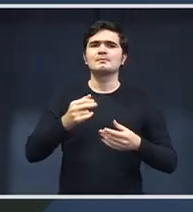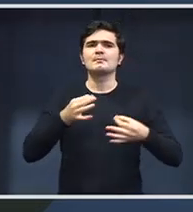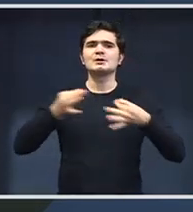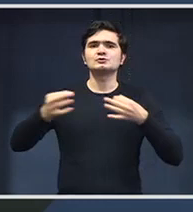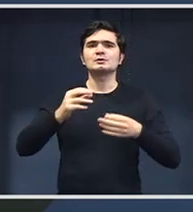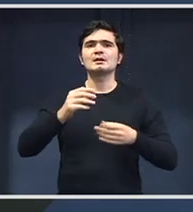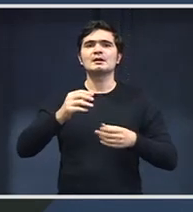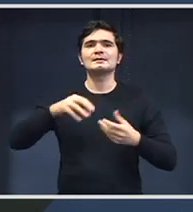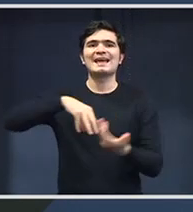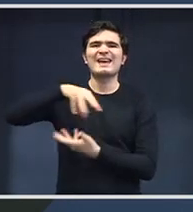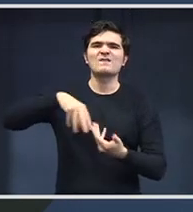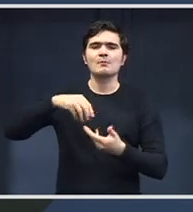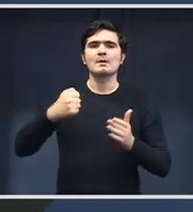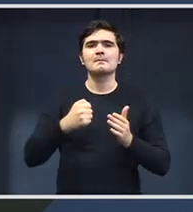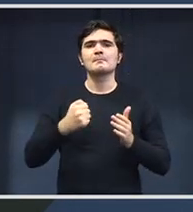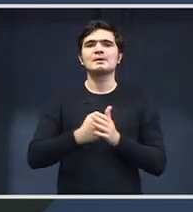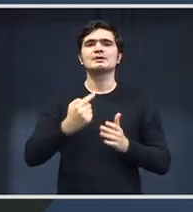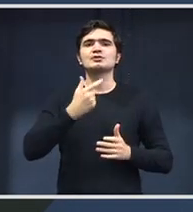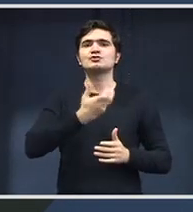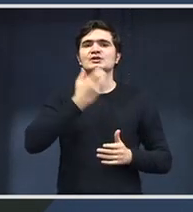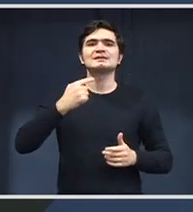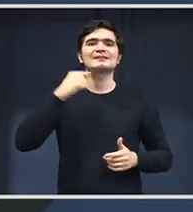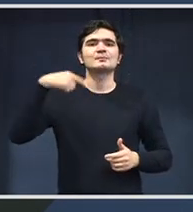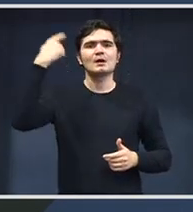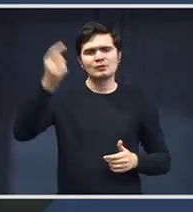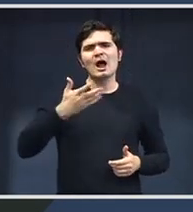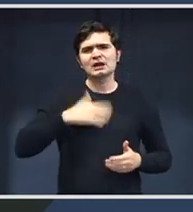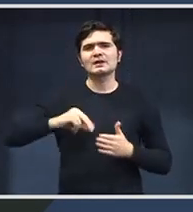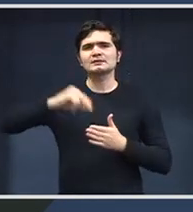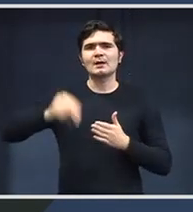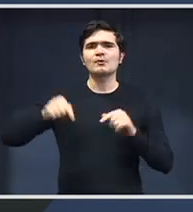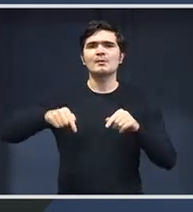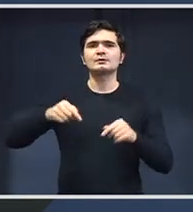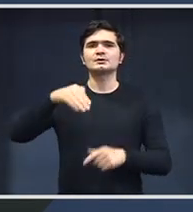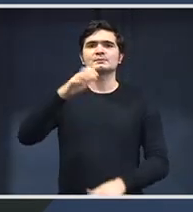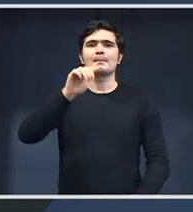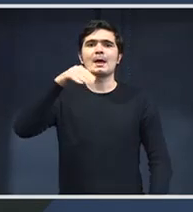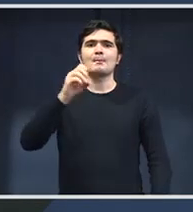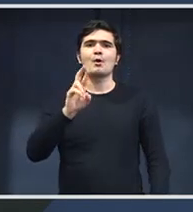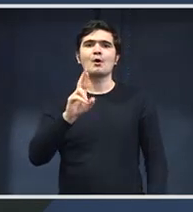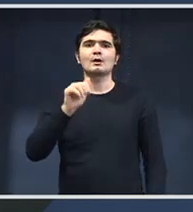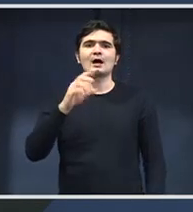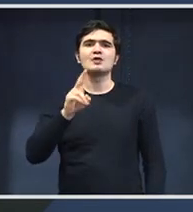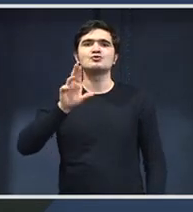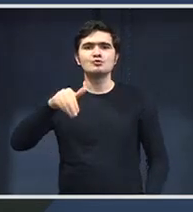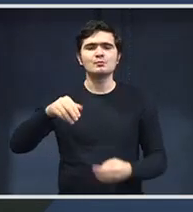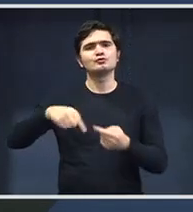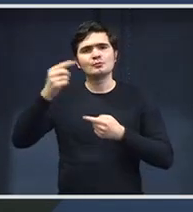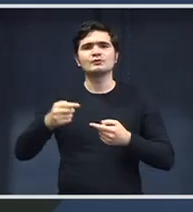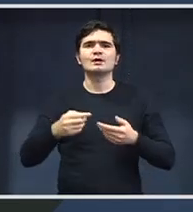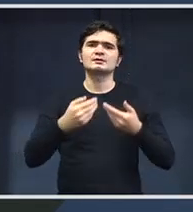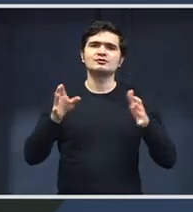Până în ședința de săptămâna viitoare aș vrea să aprobăm și acest memorandum și apoi după aceea dăm drumul și la evaluarea